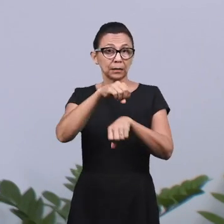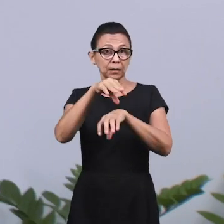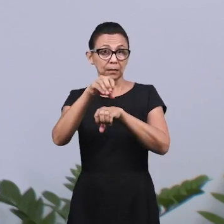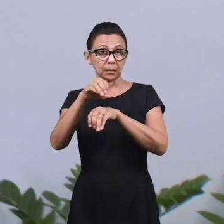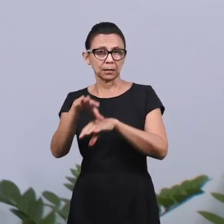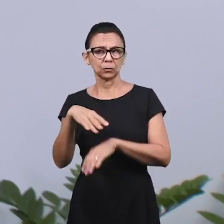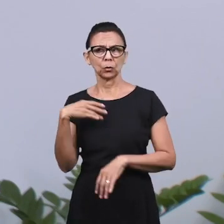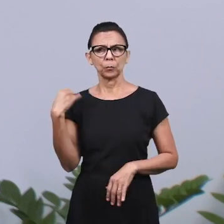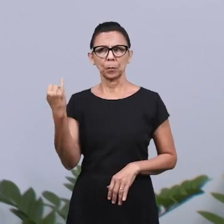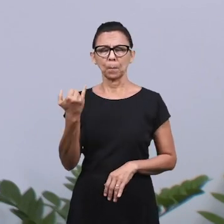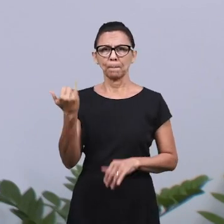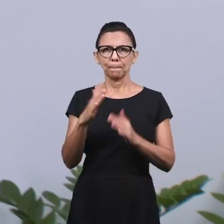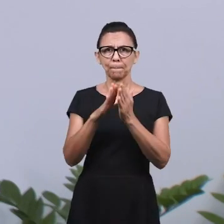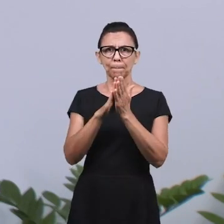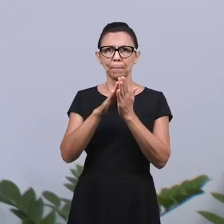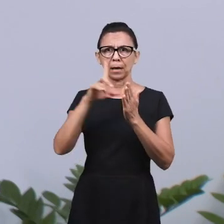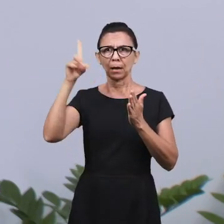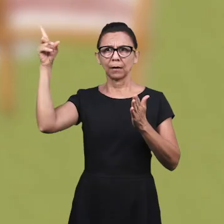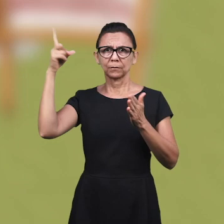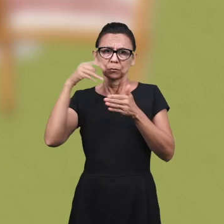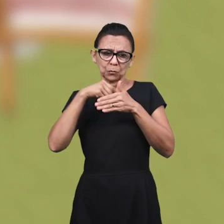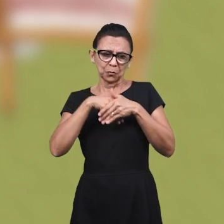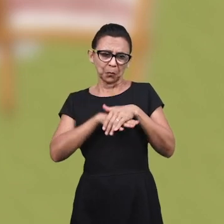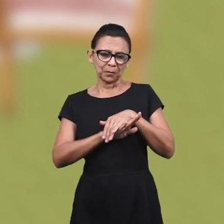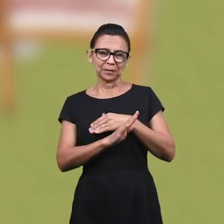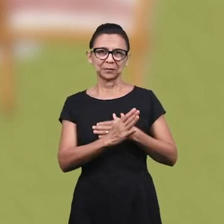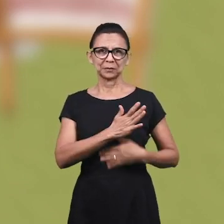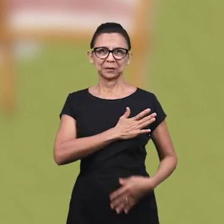de retenir la parole de Dieu.